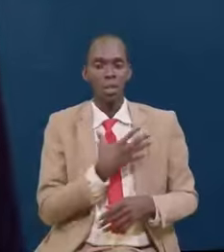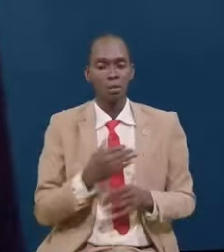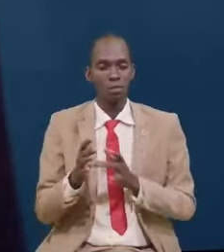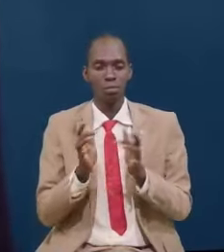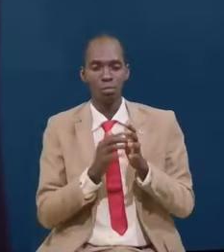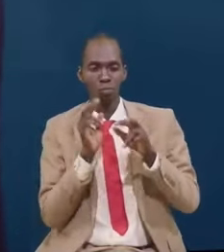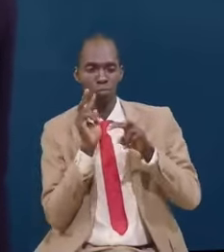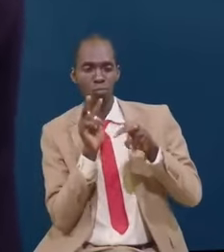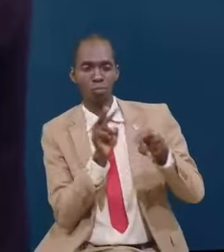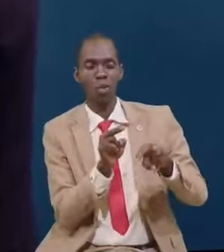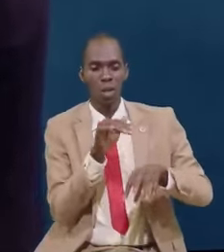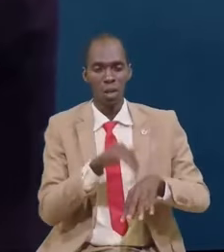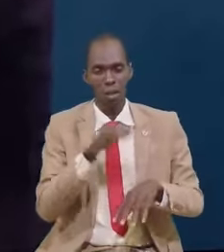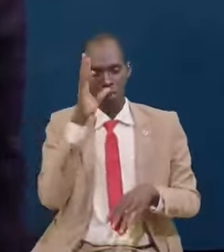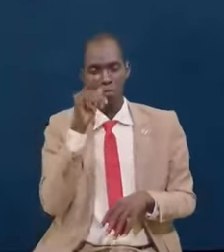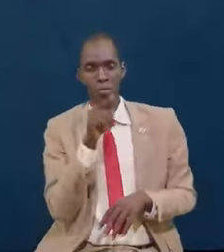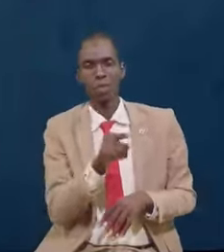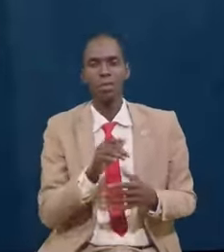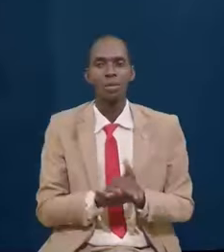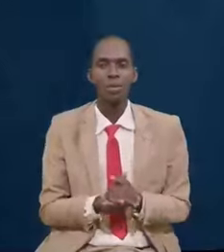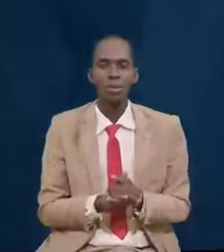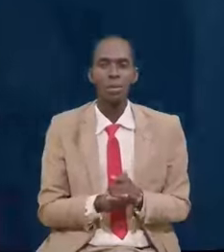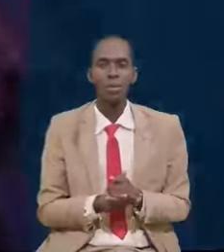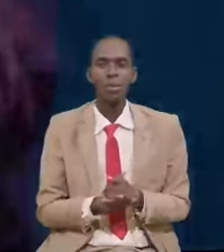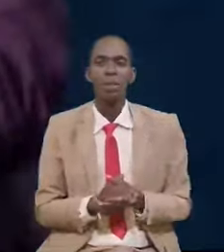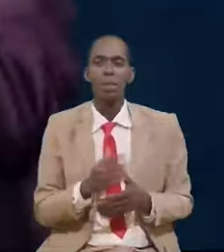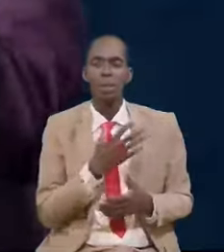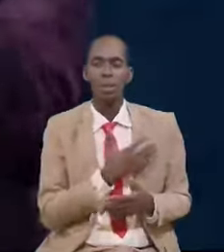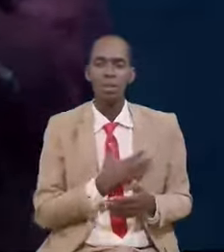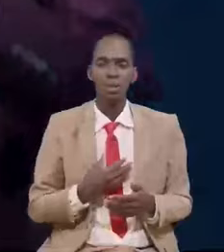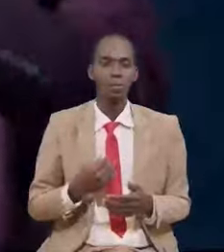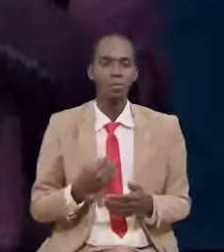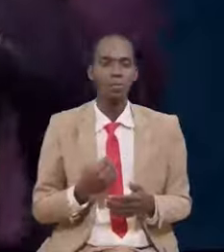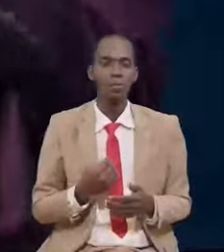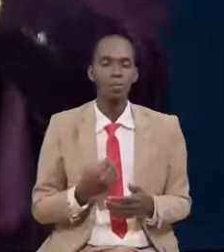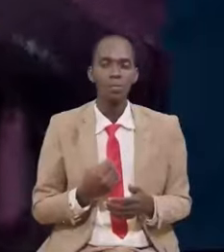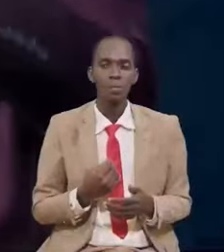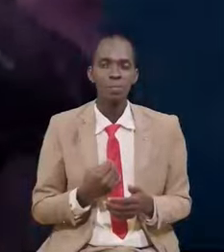Jésus l'a regardé. Le mot regarder ici,